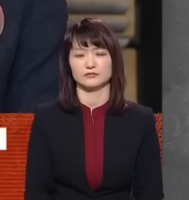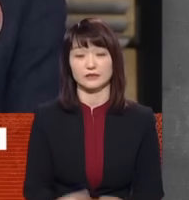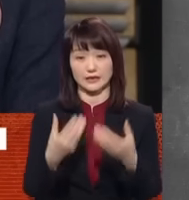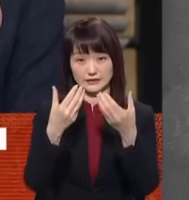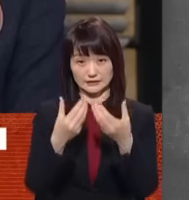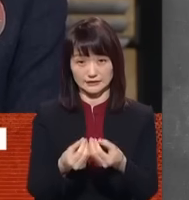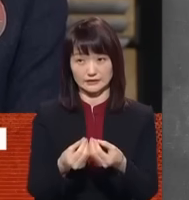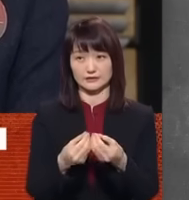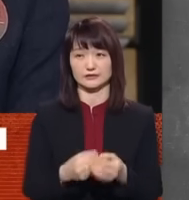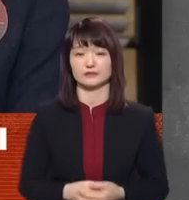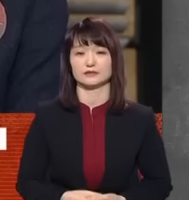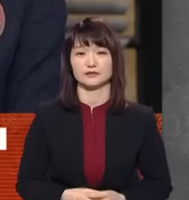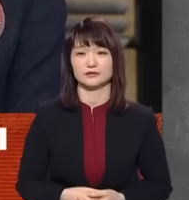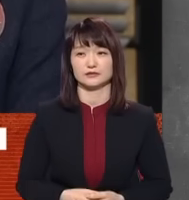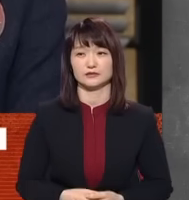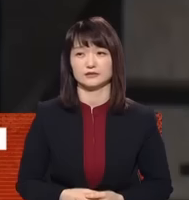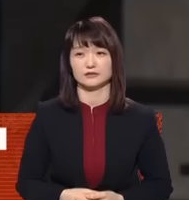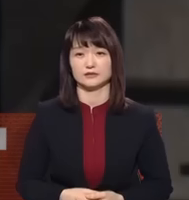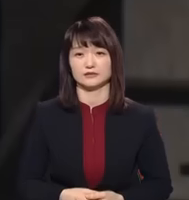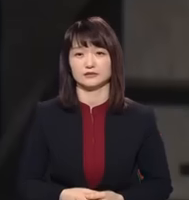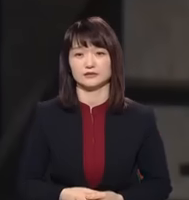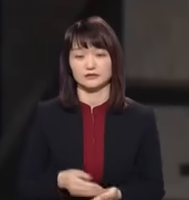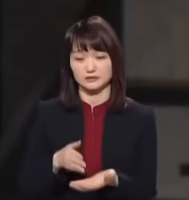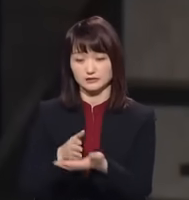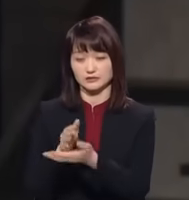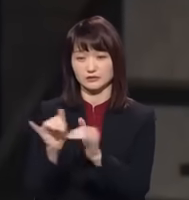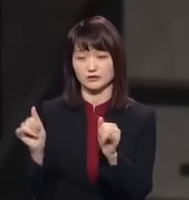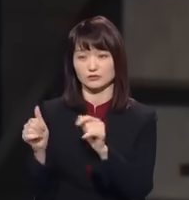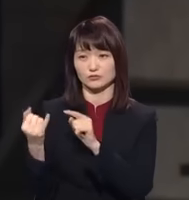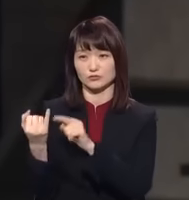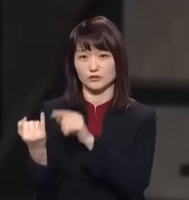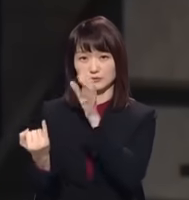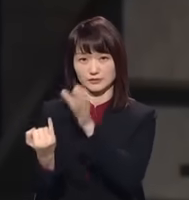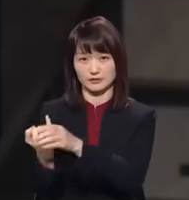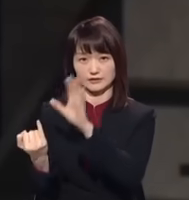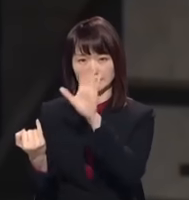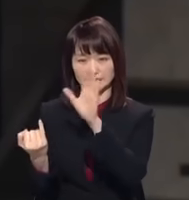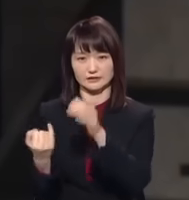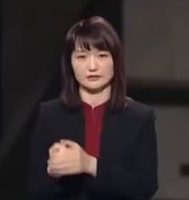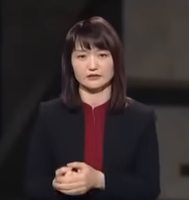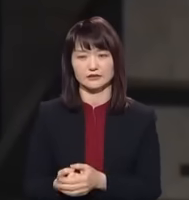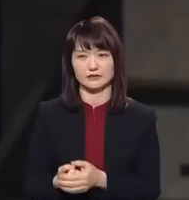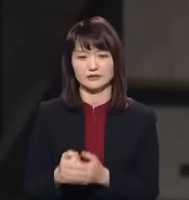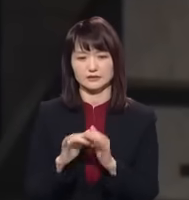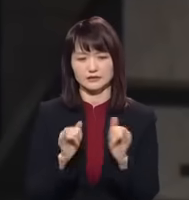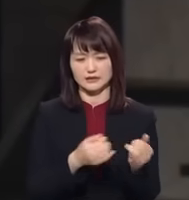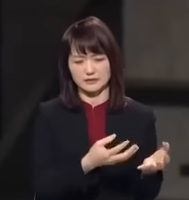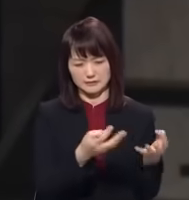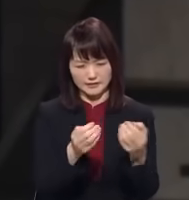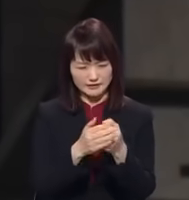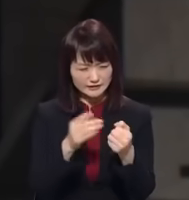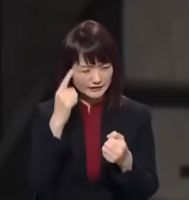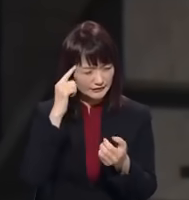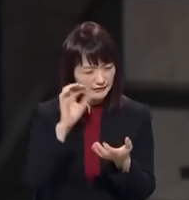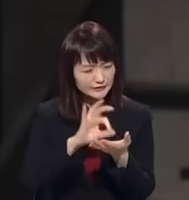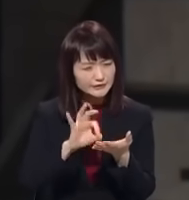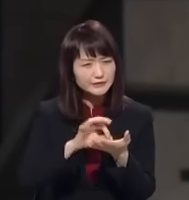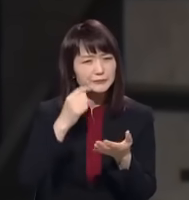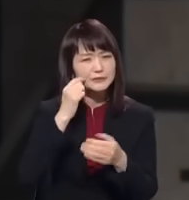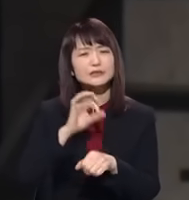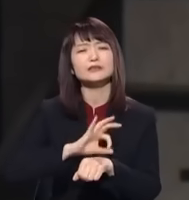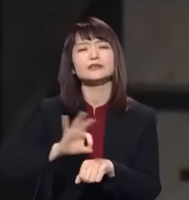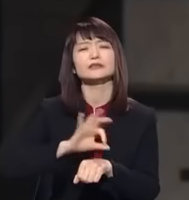들어서 주로 하는 사람이 딱 이렇게 전담이 된 것이 아니라 사람들이 많으니까 신경을 갖다 못 쓴 것 같은데, 결국 이제 이